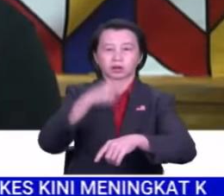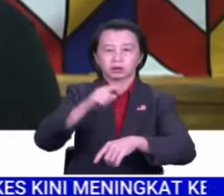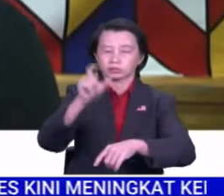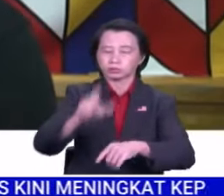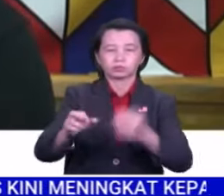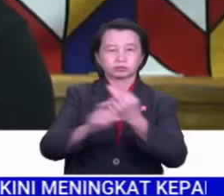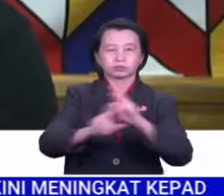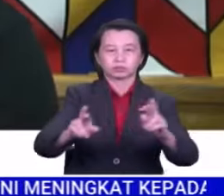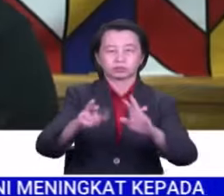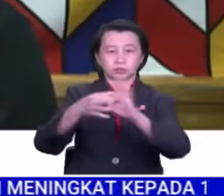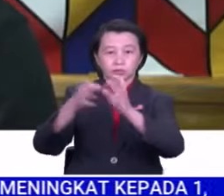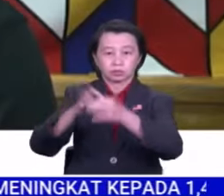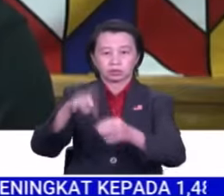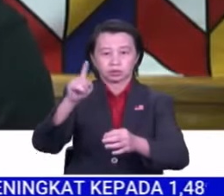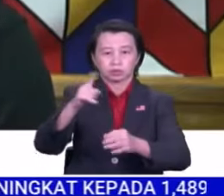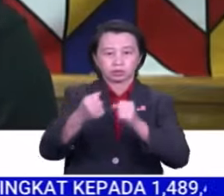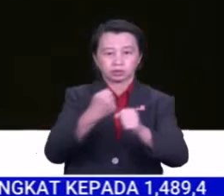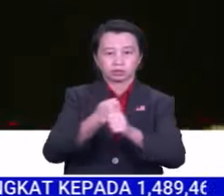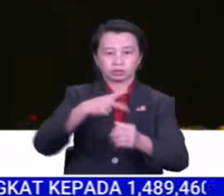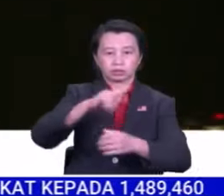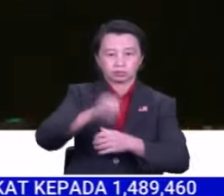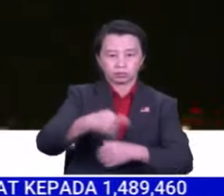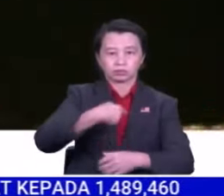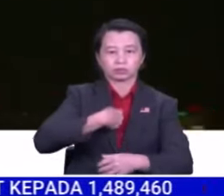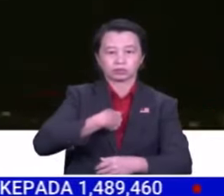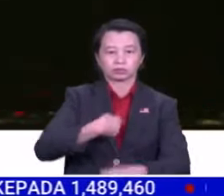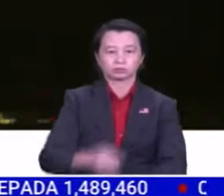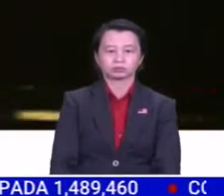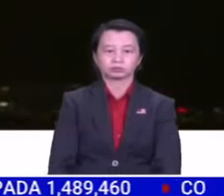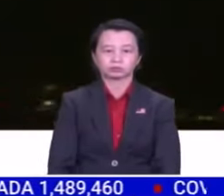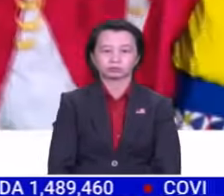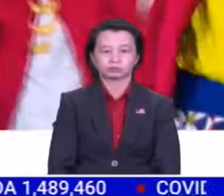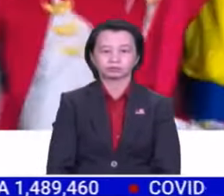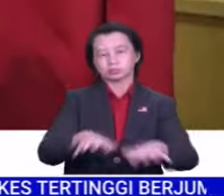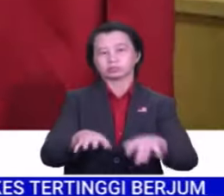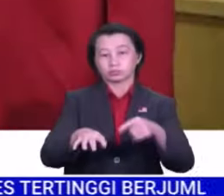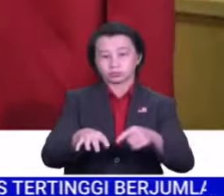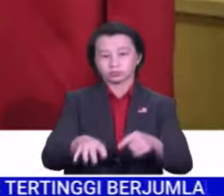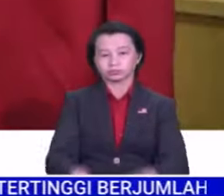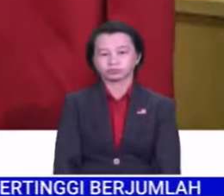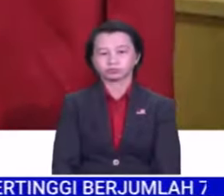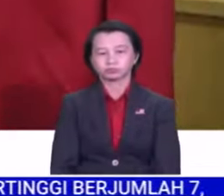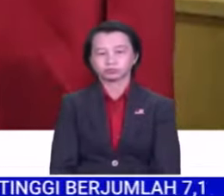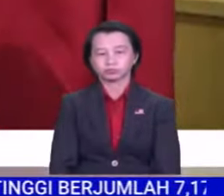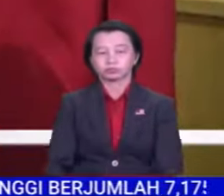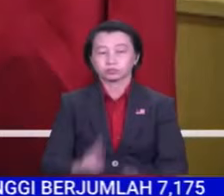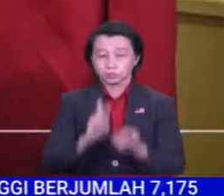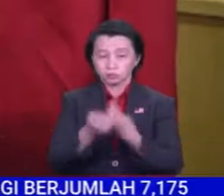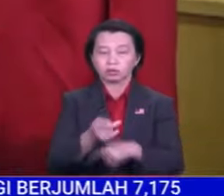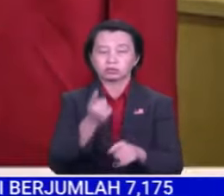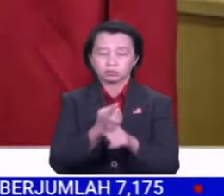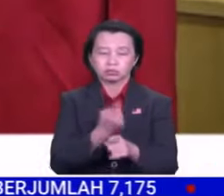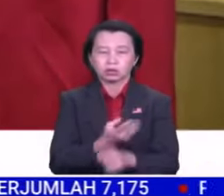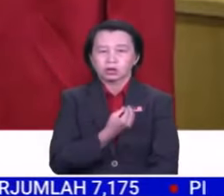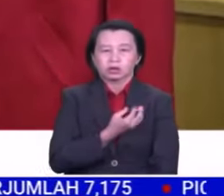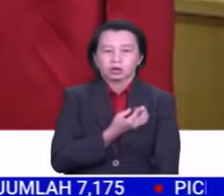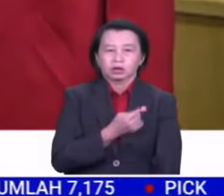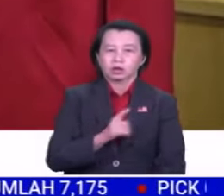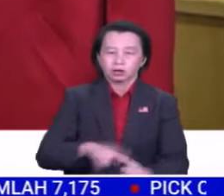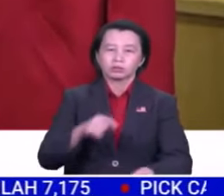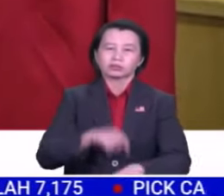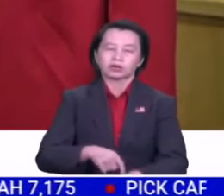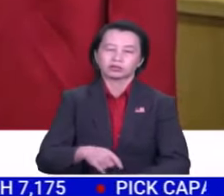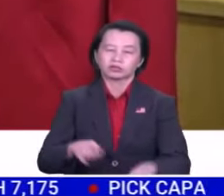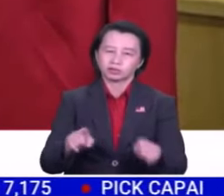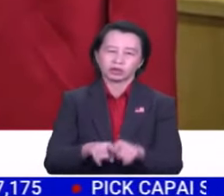siapkan Olimpik, satu untuk siapkan final projek saya. Meski amat berdebar. Itu memang berdebar, tetapi dalam masa sama saya bangga,